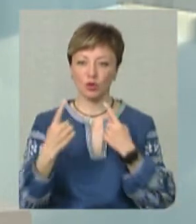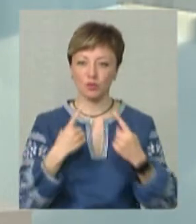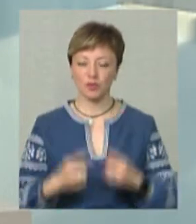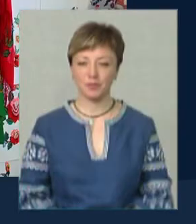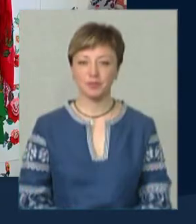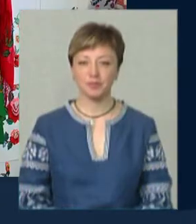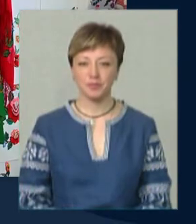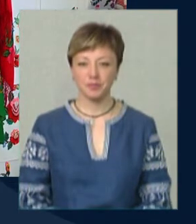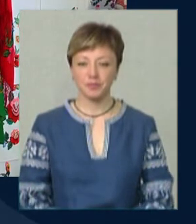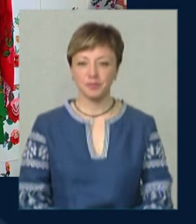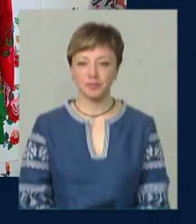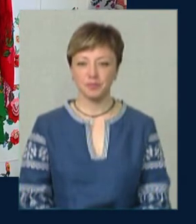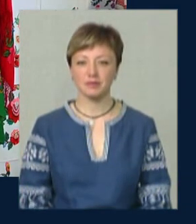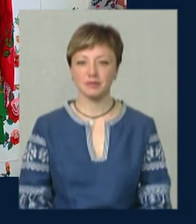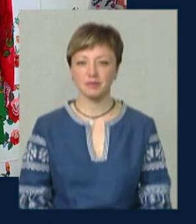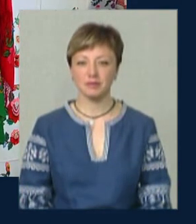обговорення.